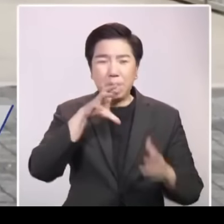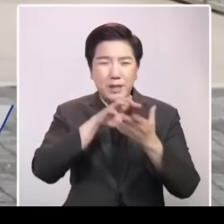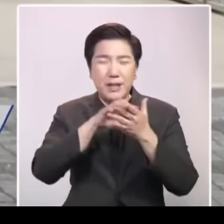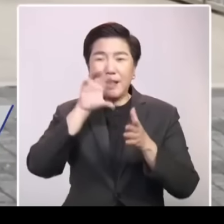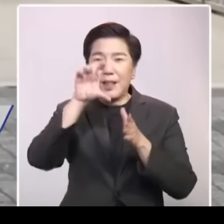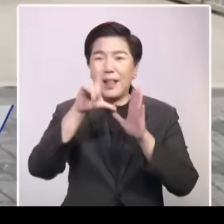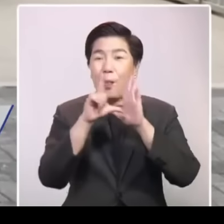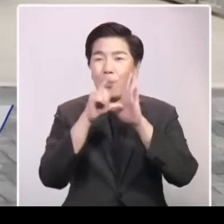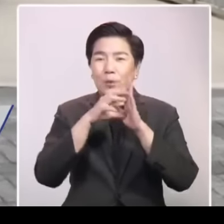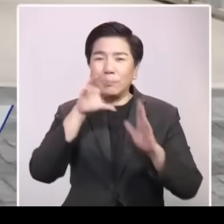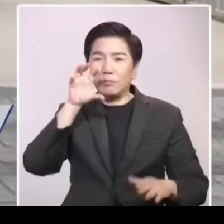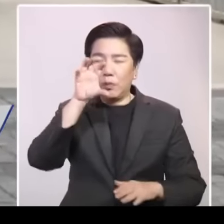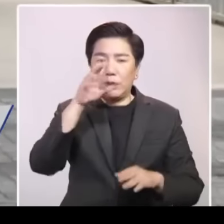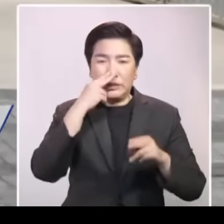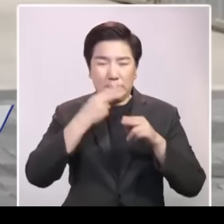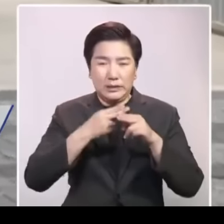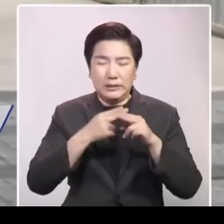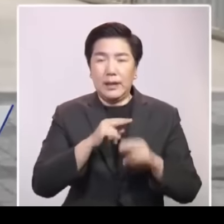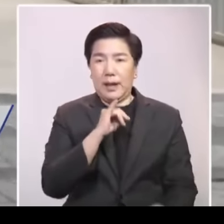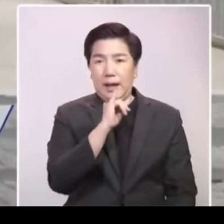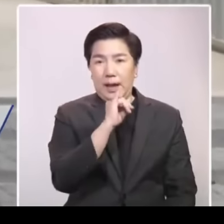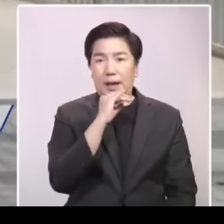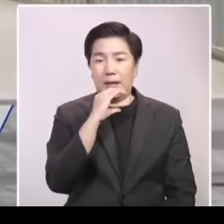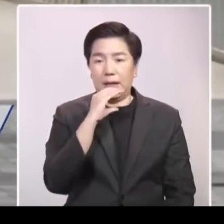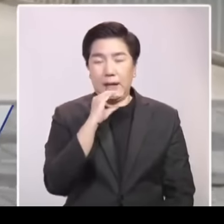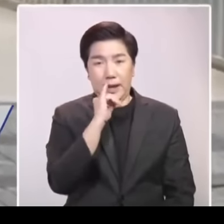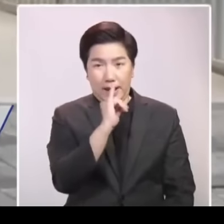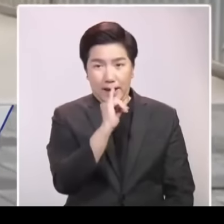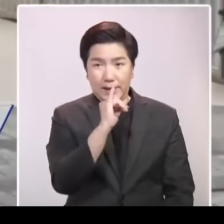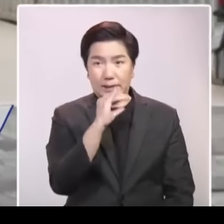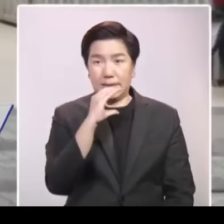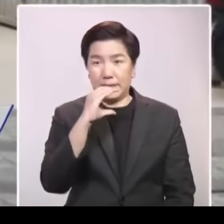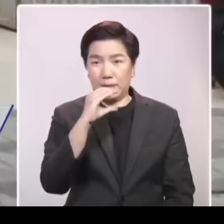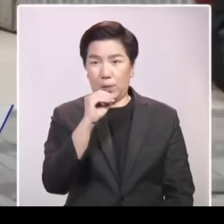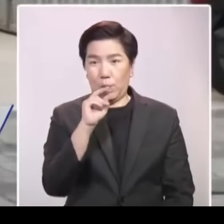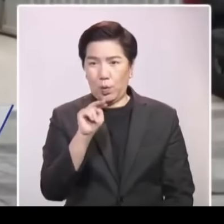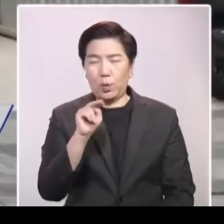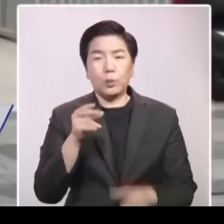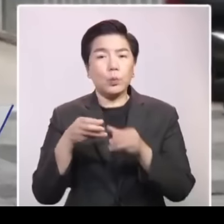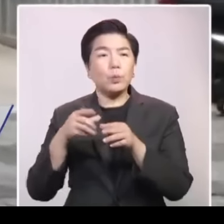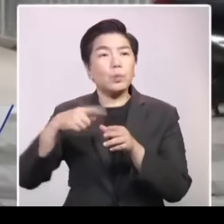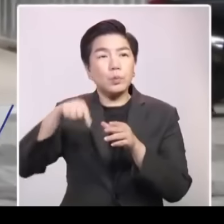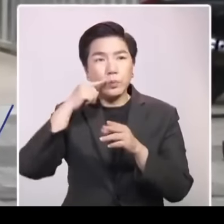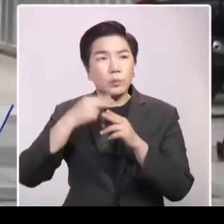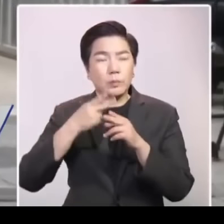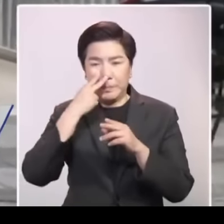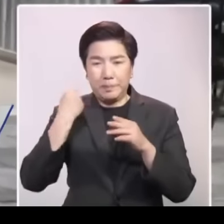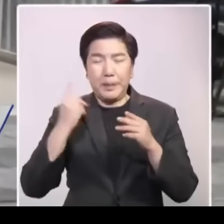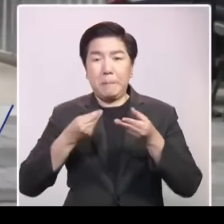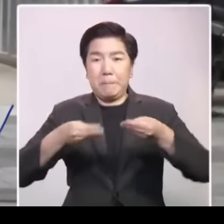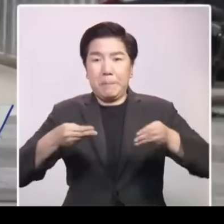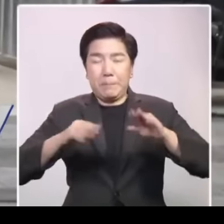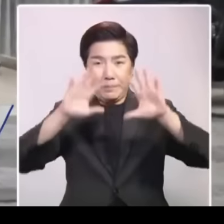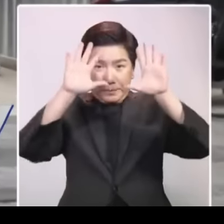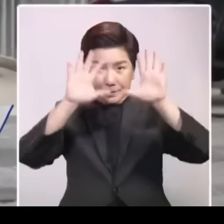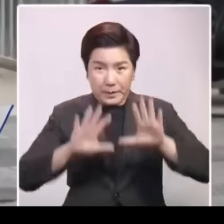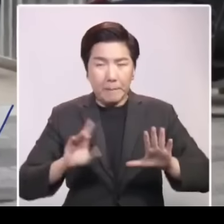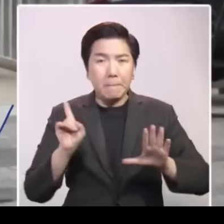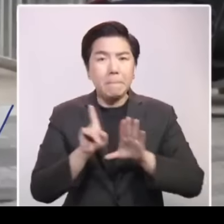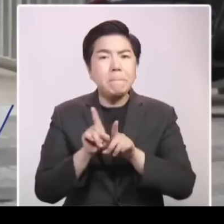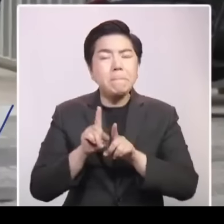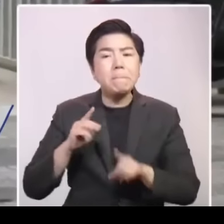ใหญ่เลยแล้วก็ใช้ชื่อคลินิกก็คือระบุเลยอ่ะว่าเป็นิไอคอนจริงๆอ่ะแต่เมื่อสักครู่นี้สังเกตบริเวณหน้าร้านที่เป็นกระจกอ่ะค่ะเอาเหมือนกับ